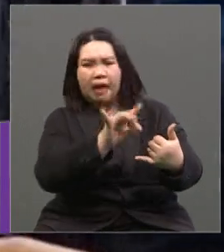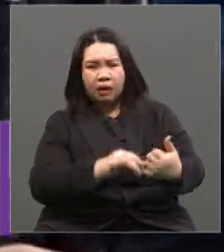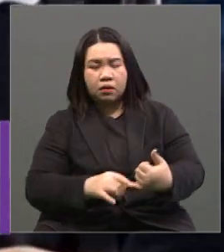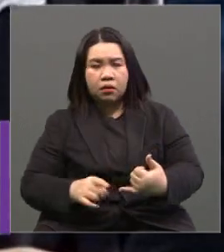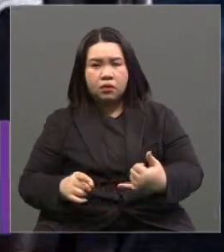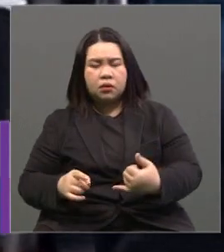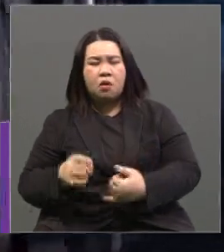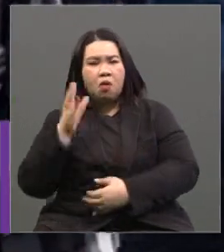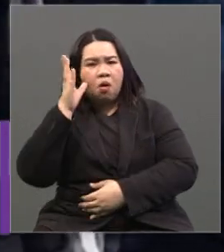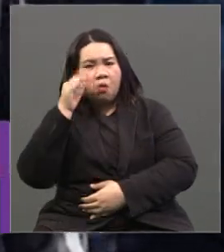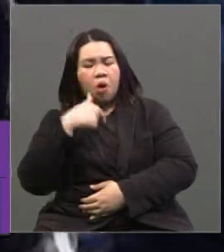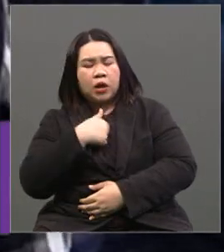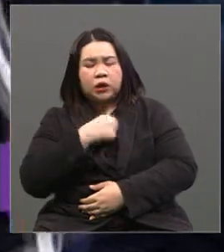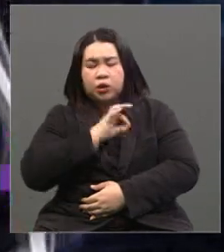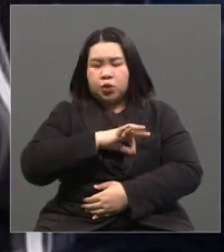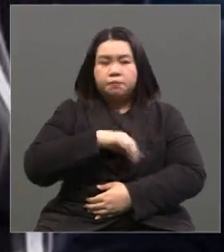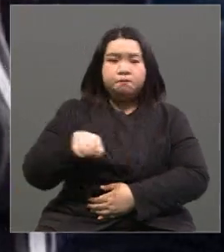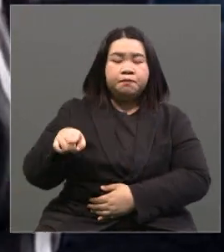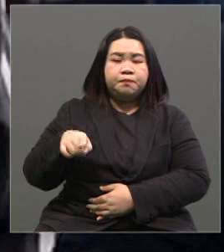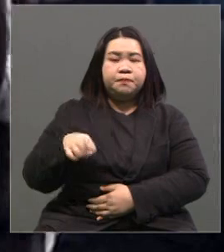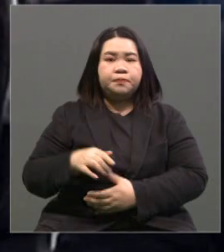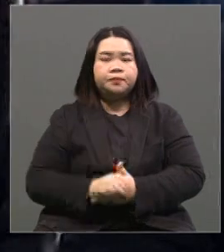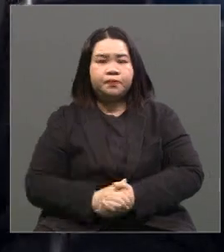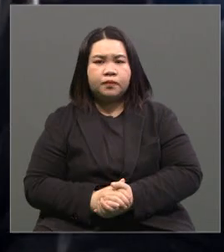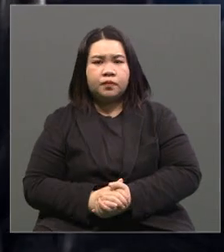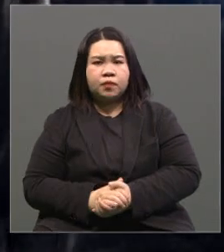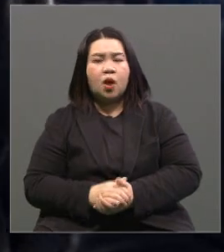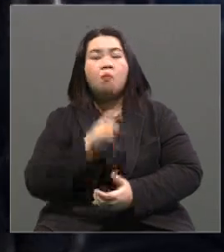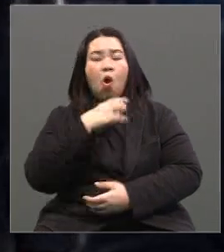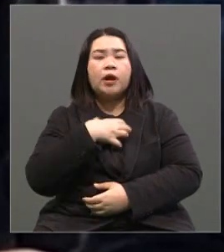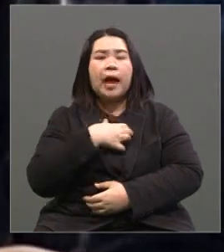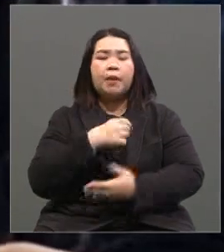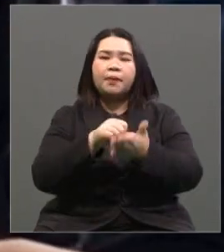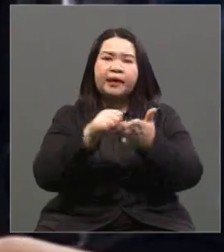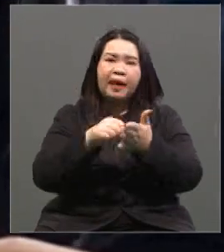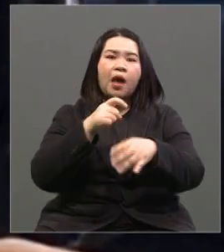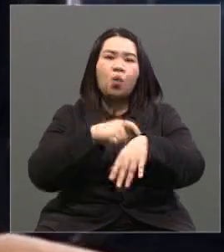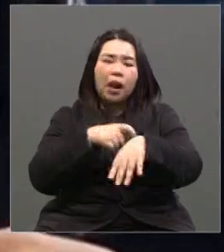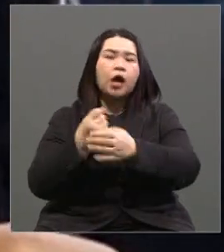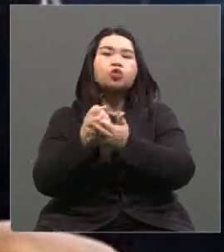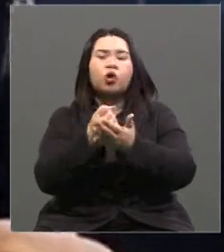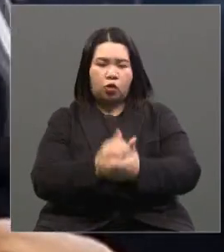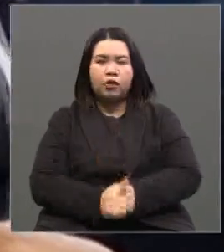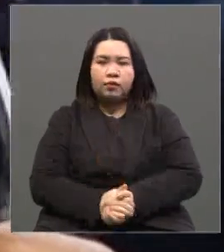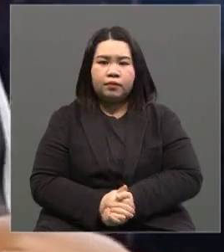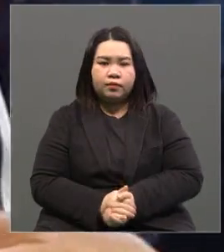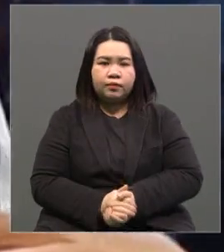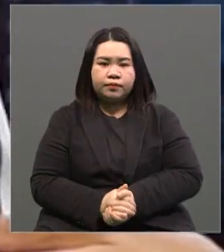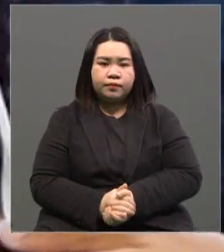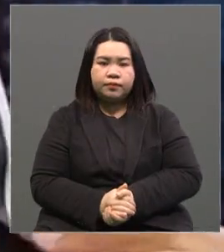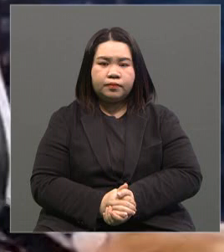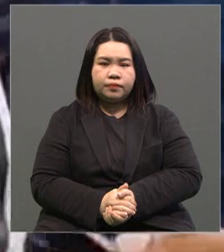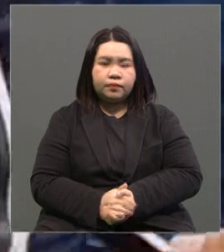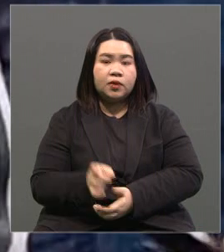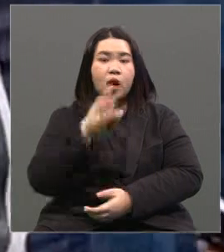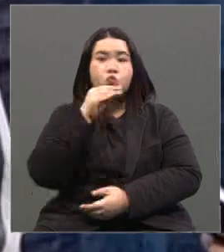จะช่วยให้เหมือนไอ้ขาวในยังออกเสียงเวลาผิดอยู่ก็อยากให้ช่วยเขาให้ช่วยผม